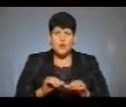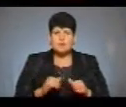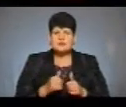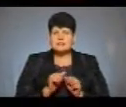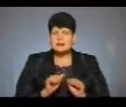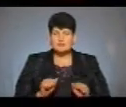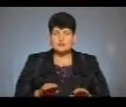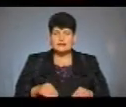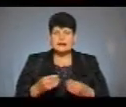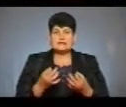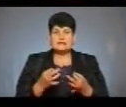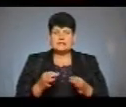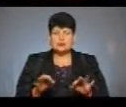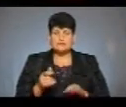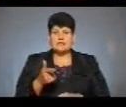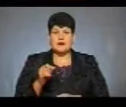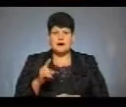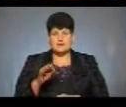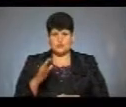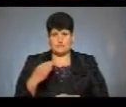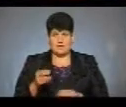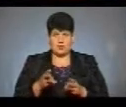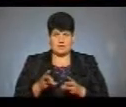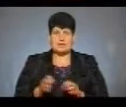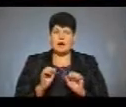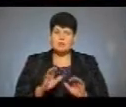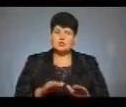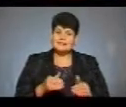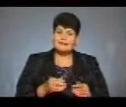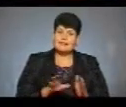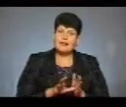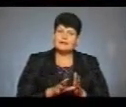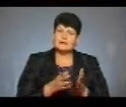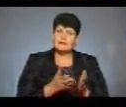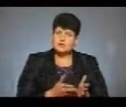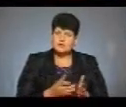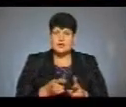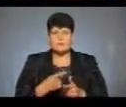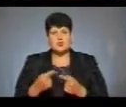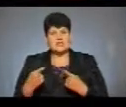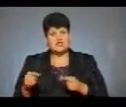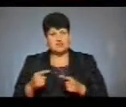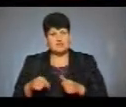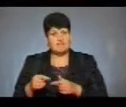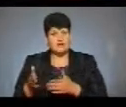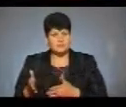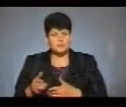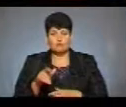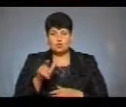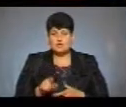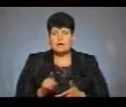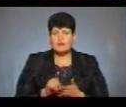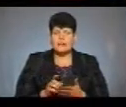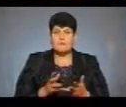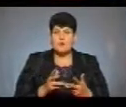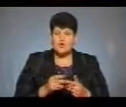може дати дозвіл на газовий котел, а може дати на електричний або інший вид. Тому людина повинна порахувати,